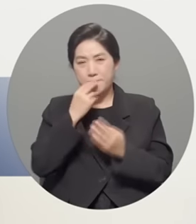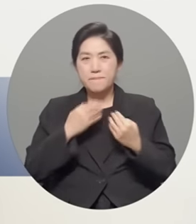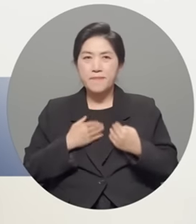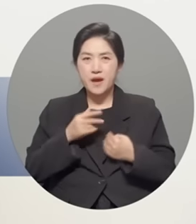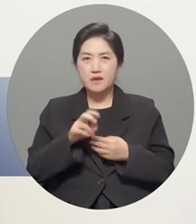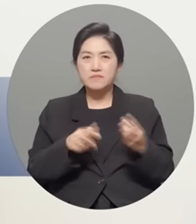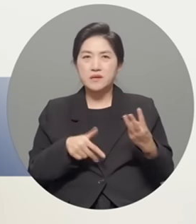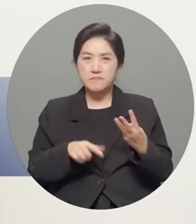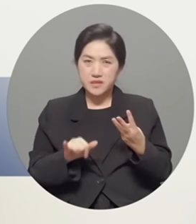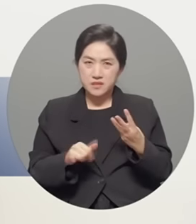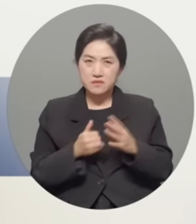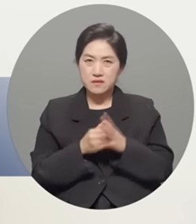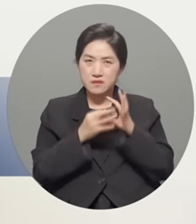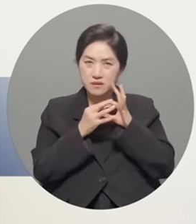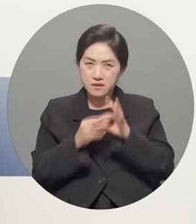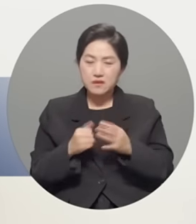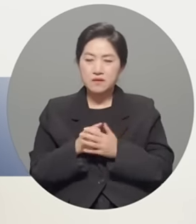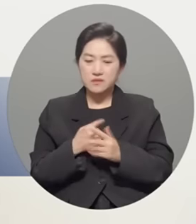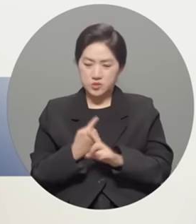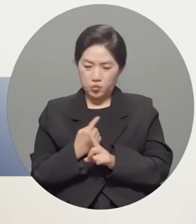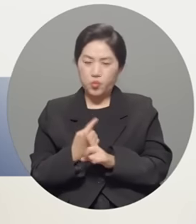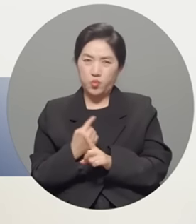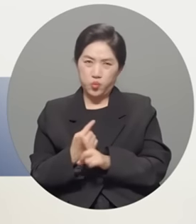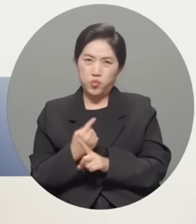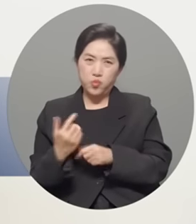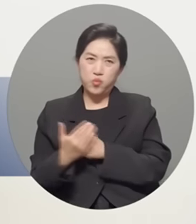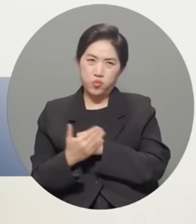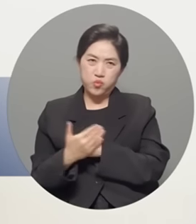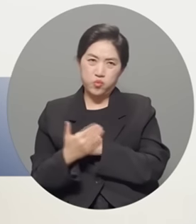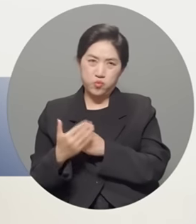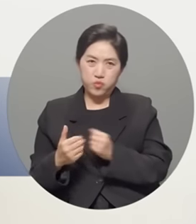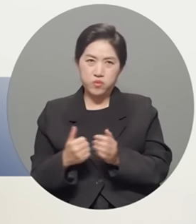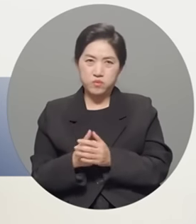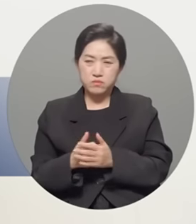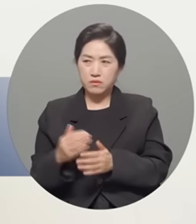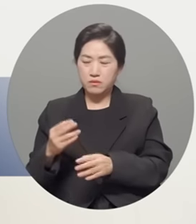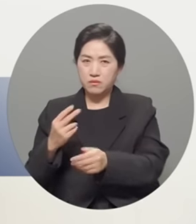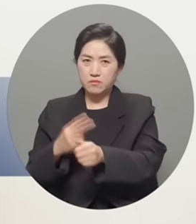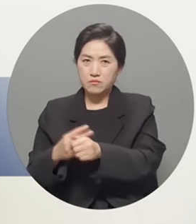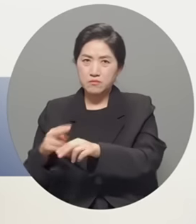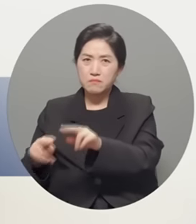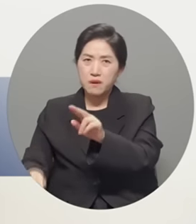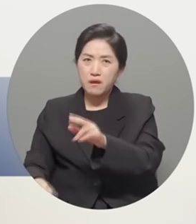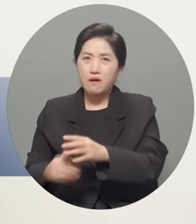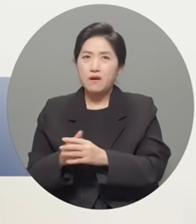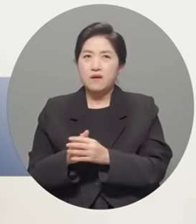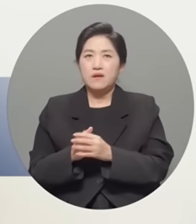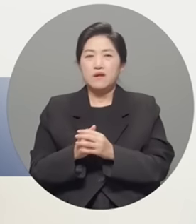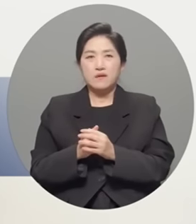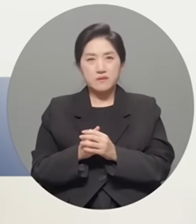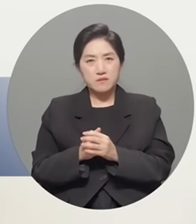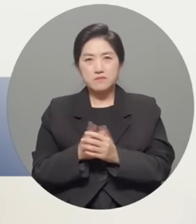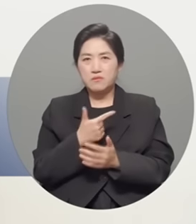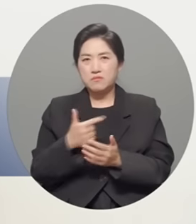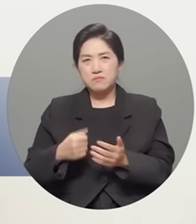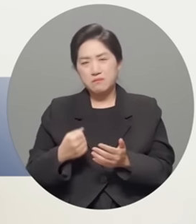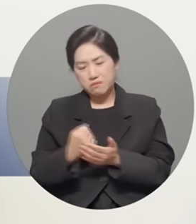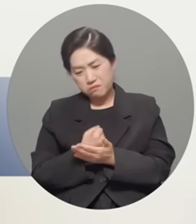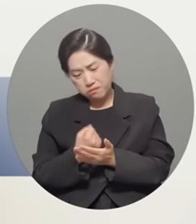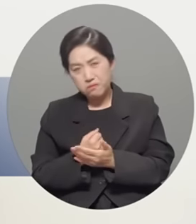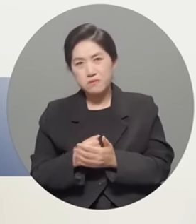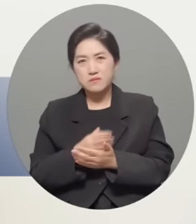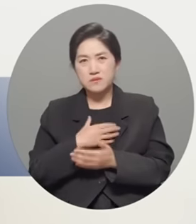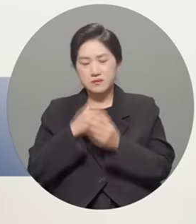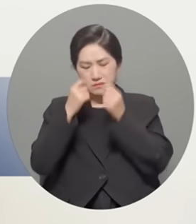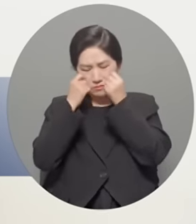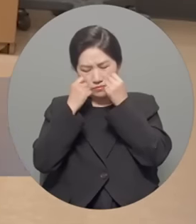받고 계속해서 지금까지 치료를 받아왔거든요. 그래서 그만두신다고 해서 너무 서운하고 제가 눈물이 날